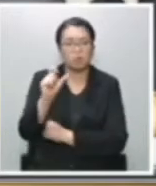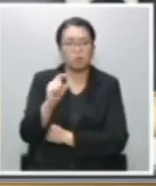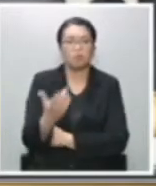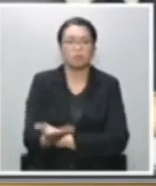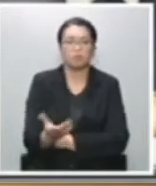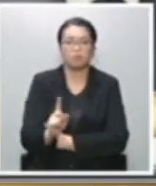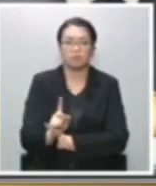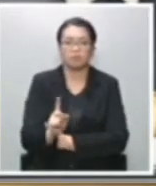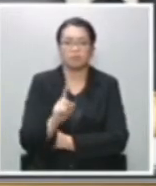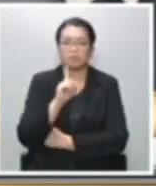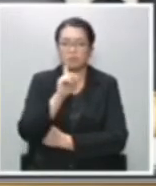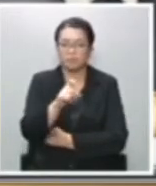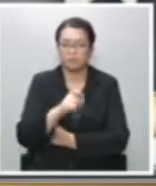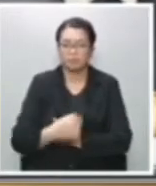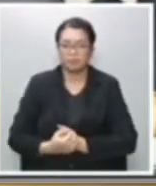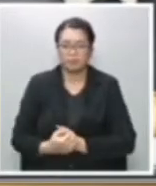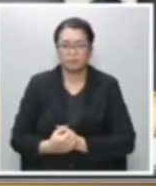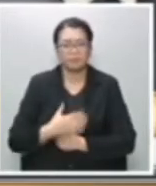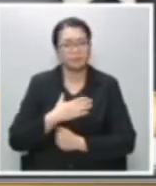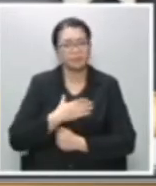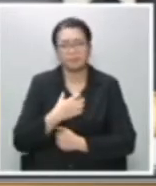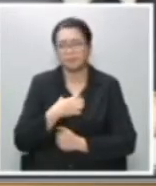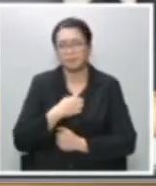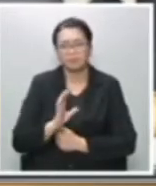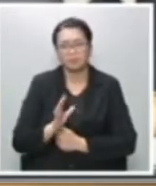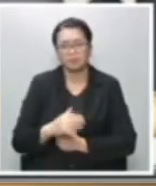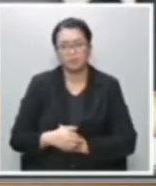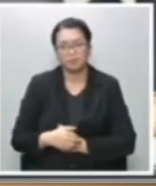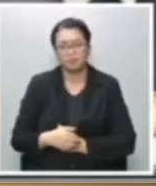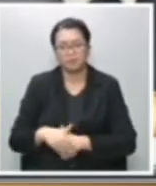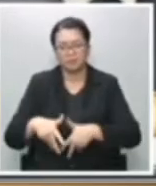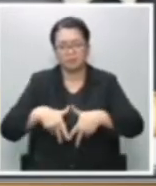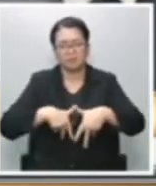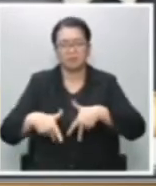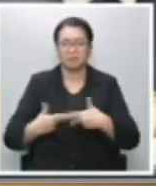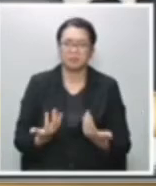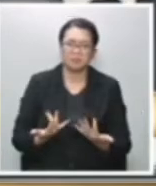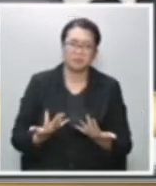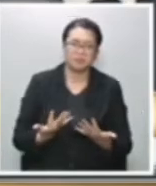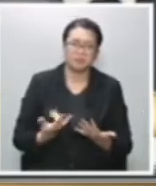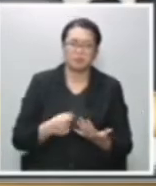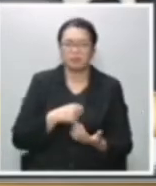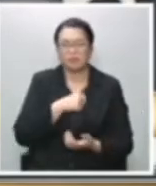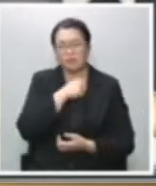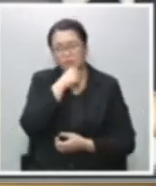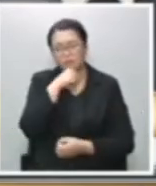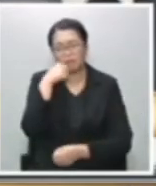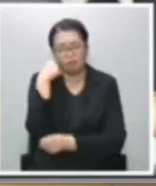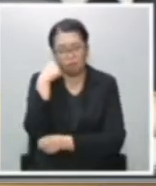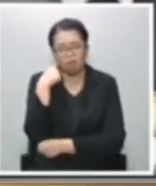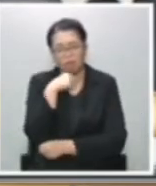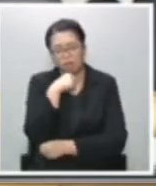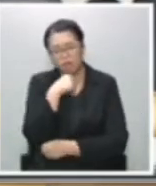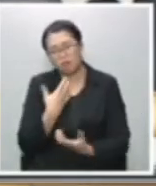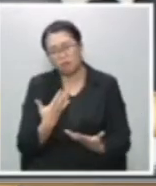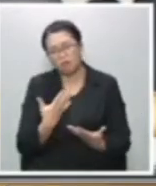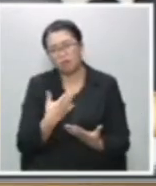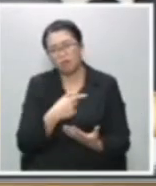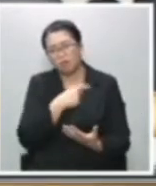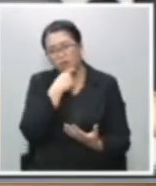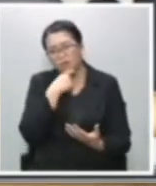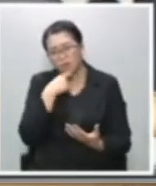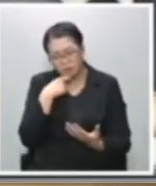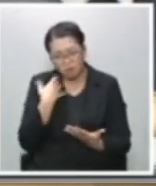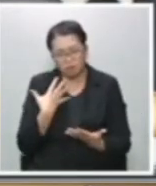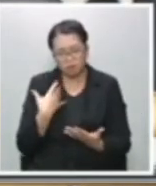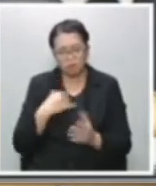รนะครับเพราะว่าผมเนี่ยไม่อยากให้ว่าประชาชนเนี่ยอดอยากนะครับแล้วก็เดือดร้อนนะครับแล้วก็รัฐบาลค่อยเ